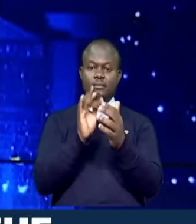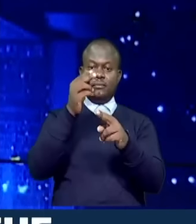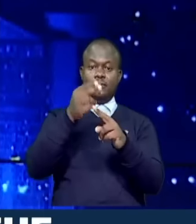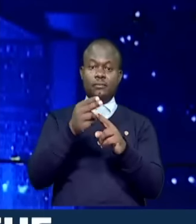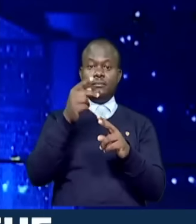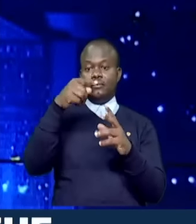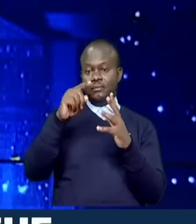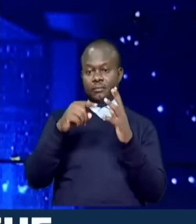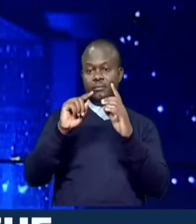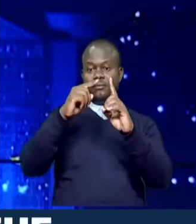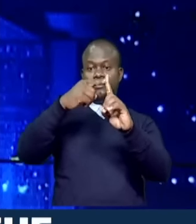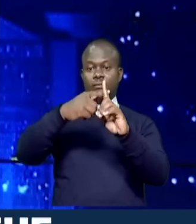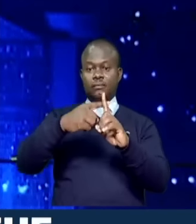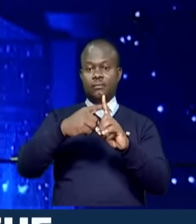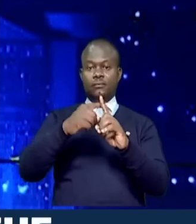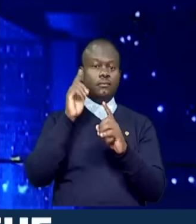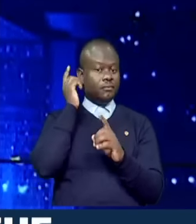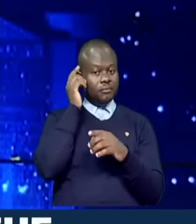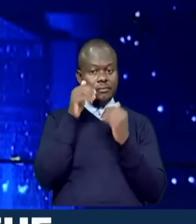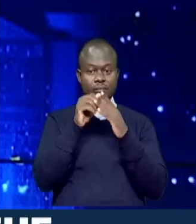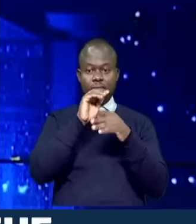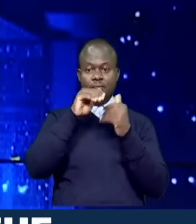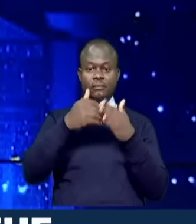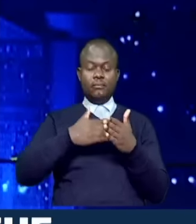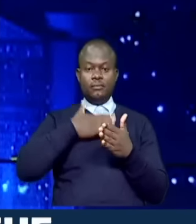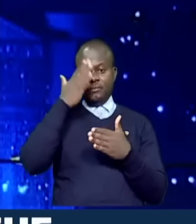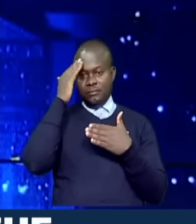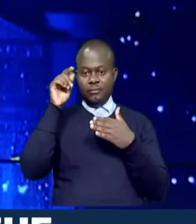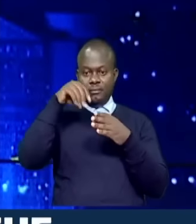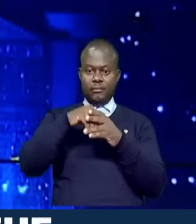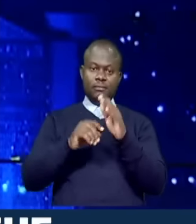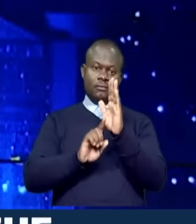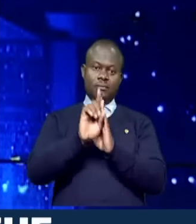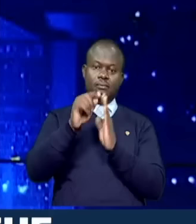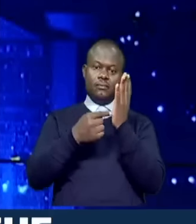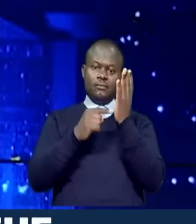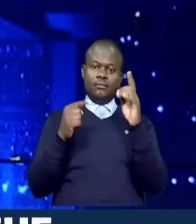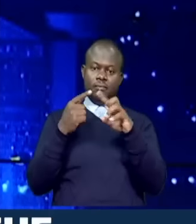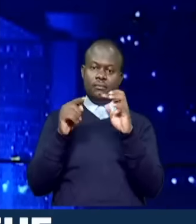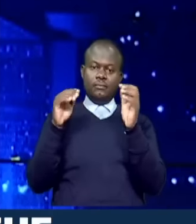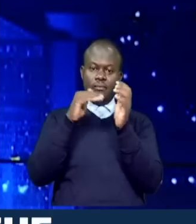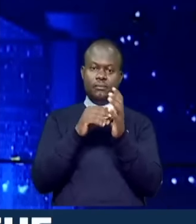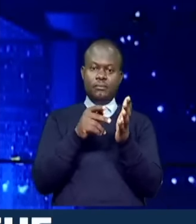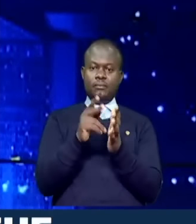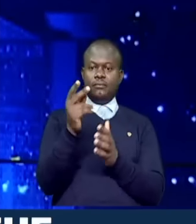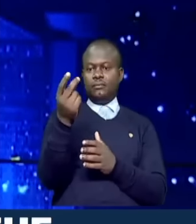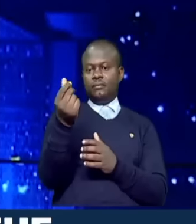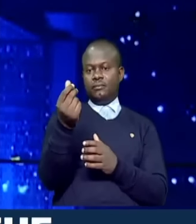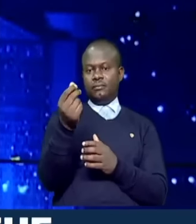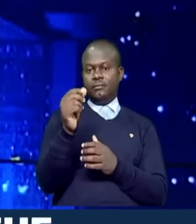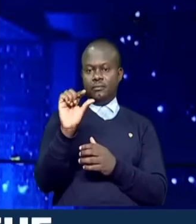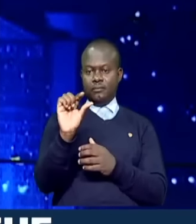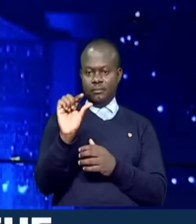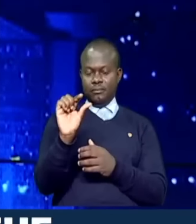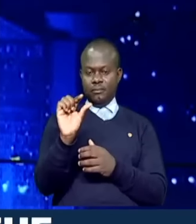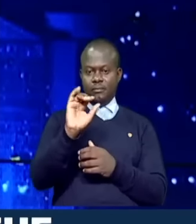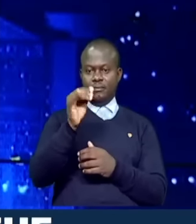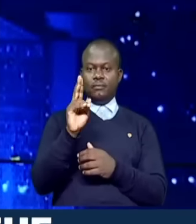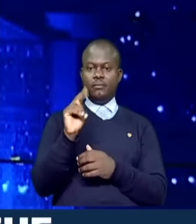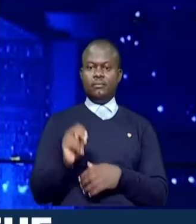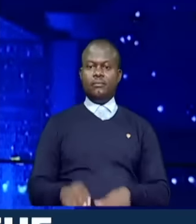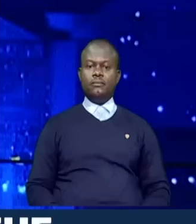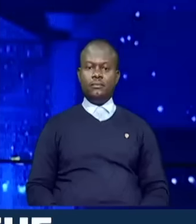Ikosora Plus. Ni telefoni abaturage bishimiye kuko ngo ije guteza imbere ikoranabuhanga kandi ikaba igura amafaranga make. John